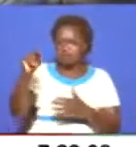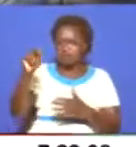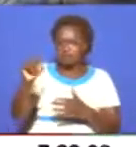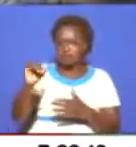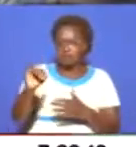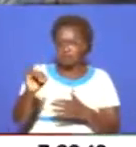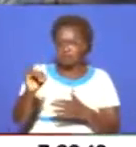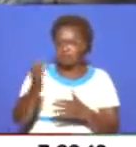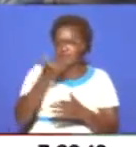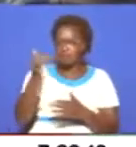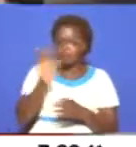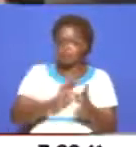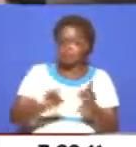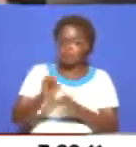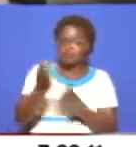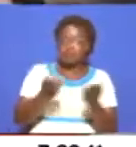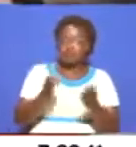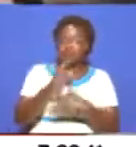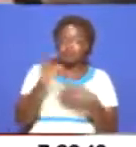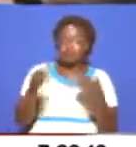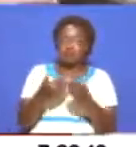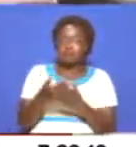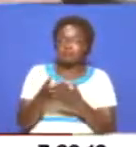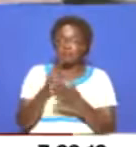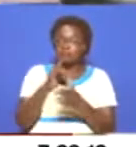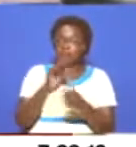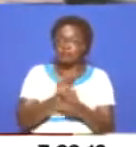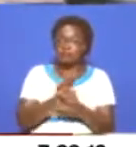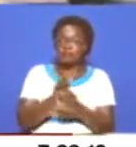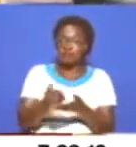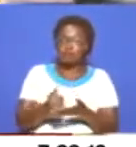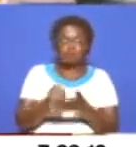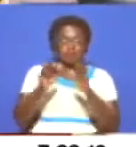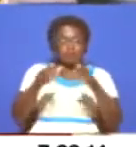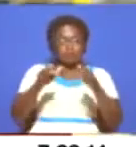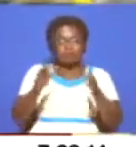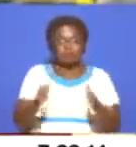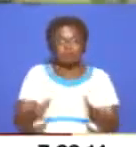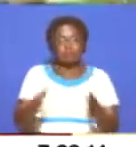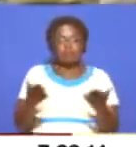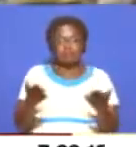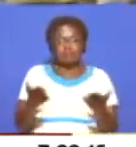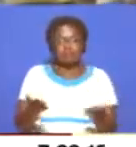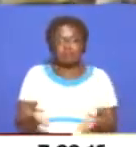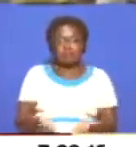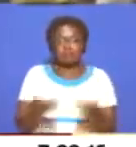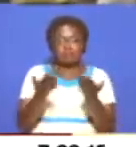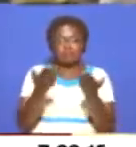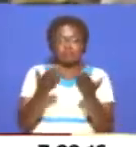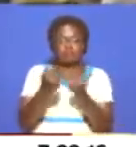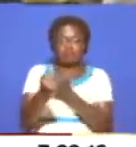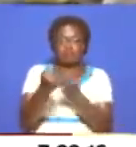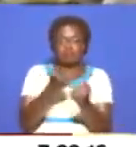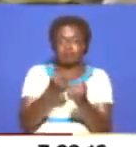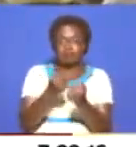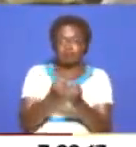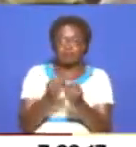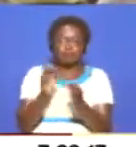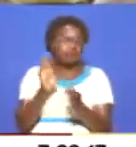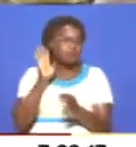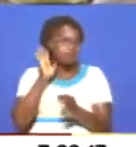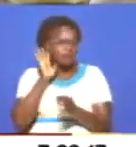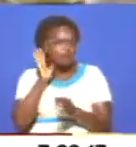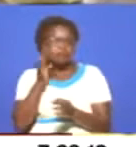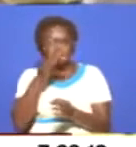mazingira bora ya kibiashara kwa wote, huku likiahidi kuwasaidia wakulima kuimarisha uzalishaji. Ukisikia Musalia Mudavadi